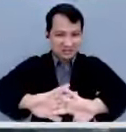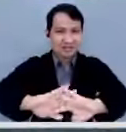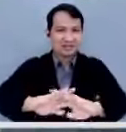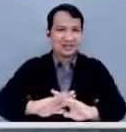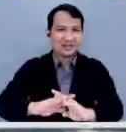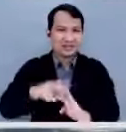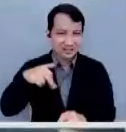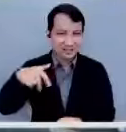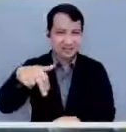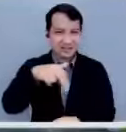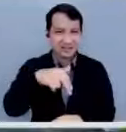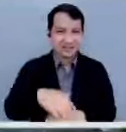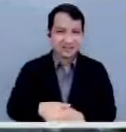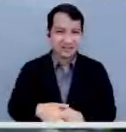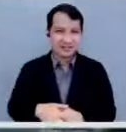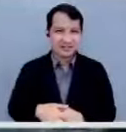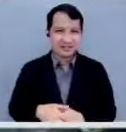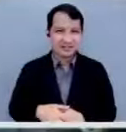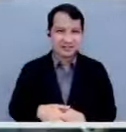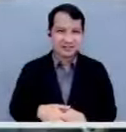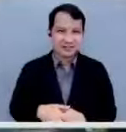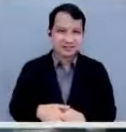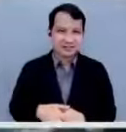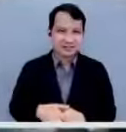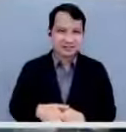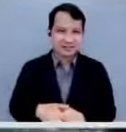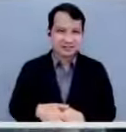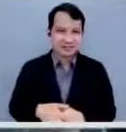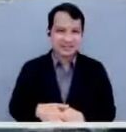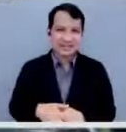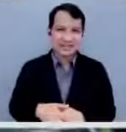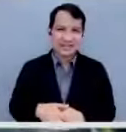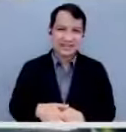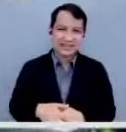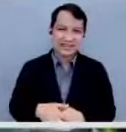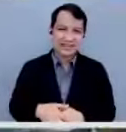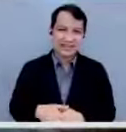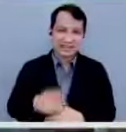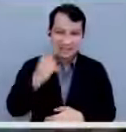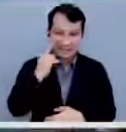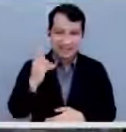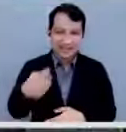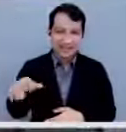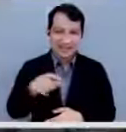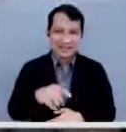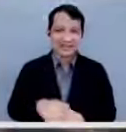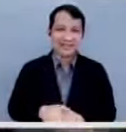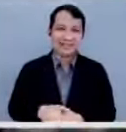lakad-lakad. Ayan, ganun. Twist-twist lang. Twist. Para sa concert lang tayo ah. Okay ah.